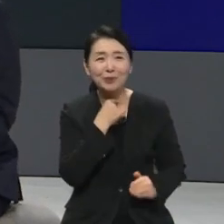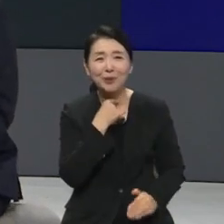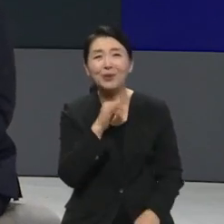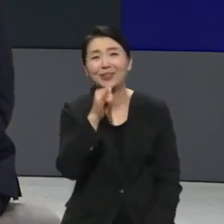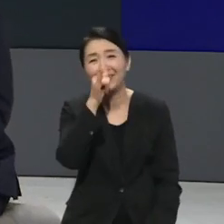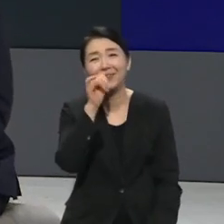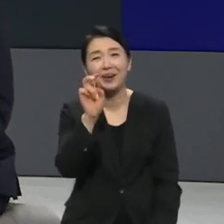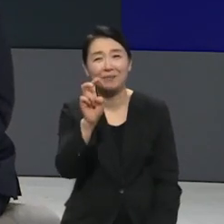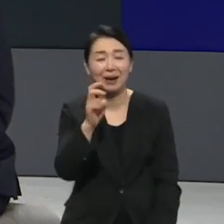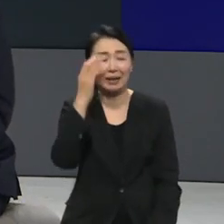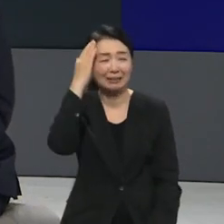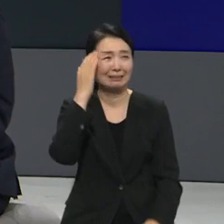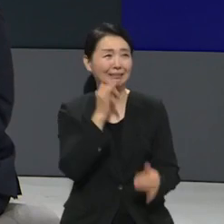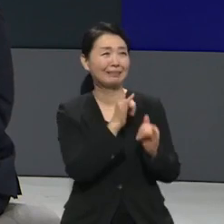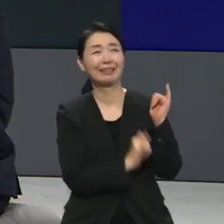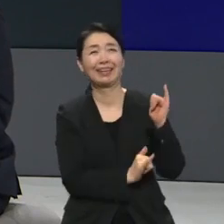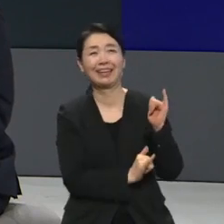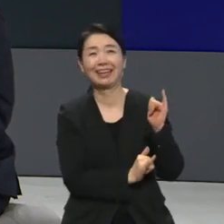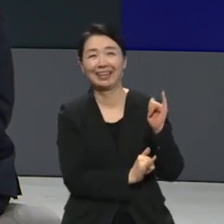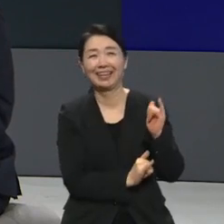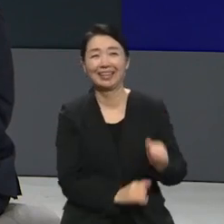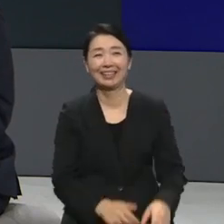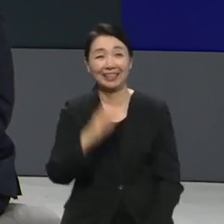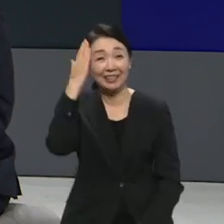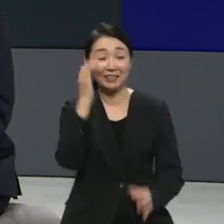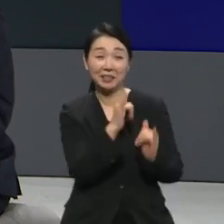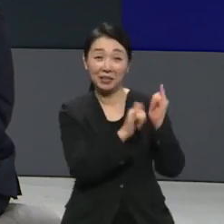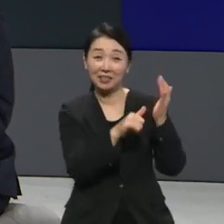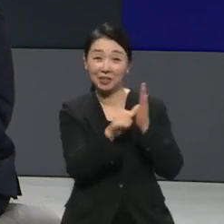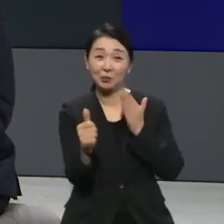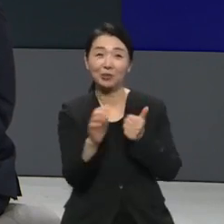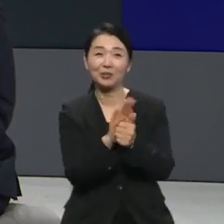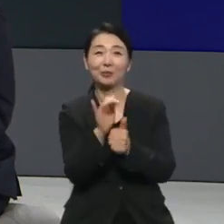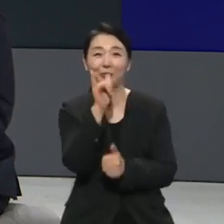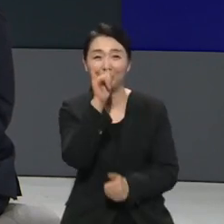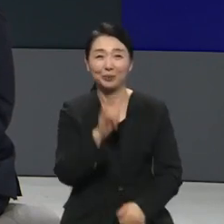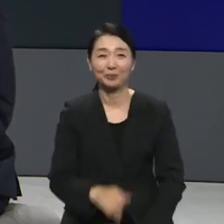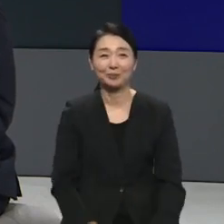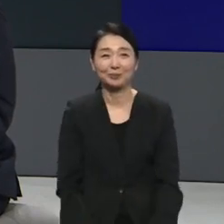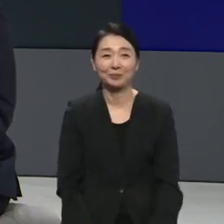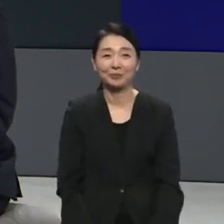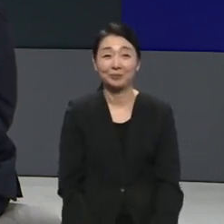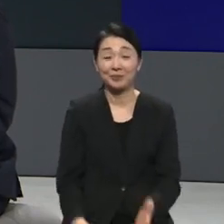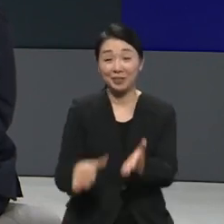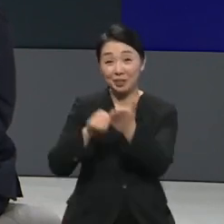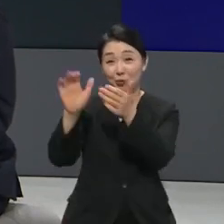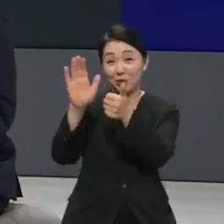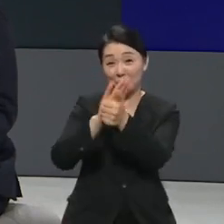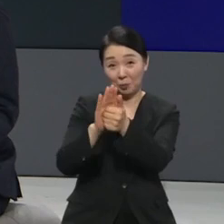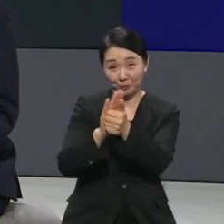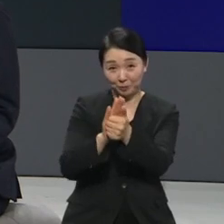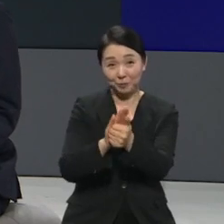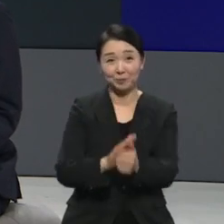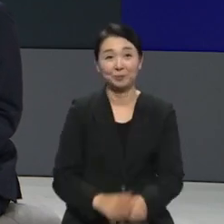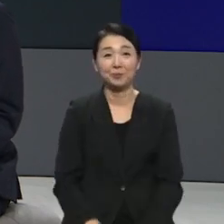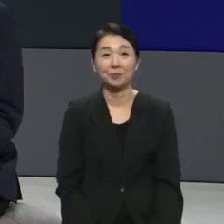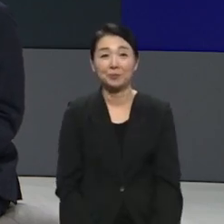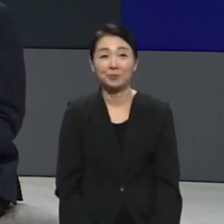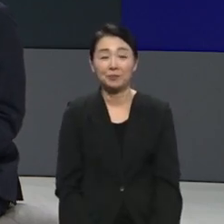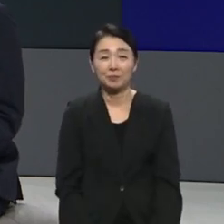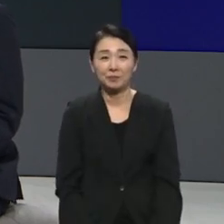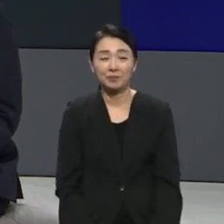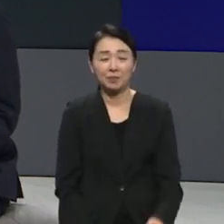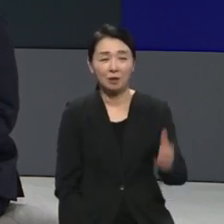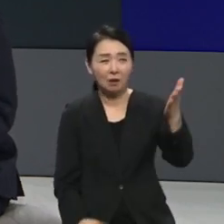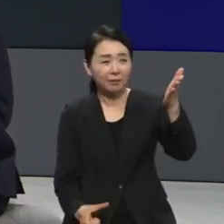많죠. 흑역사. 네, 저. 네, 이런 흑역사를 지워주는 서비스가 있다고 합니다. 아, 네. 이 지우개 서비스라고 하는 건데요. 아. 어떤